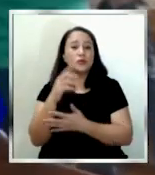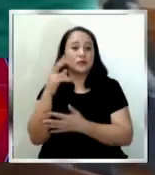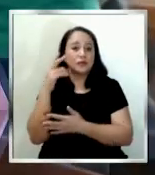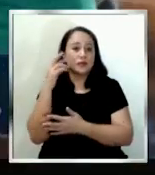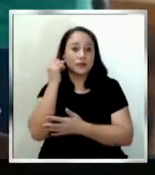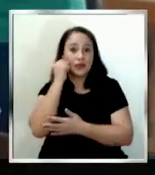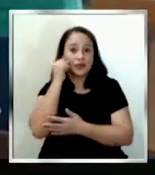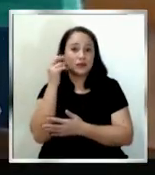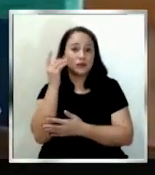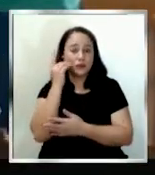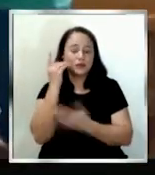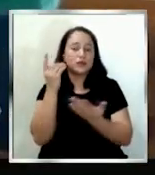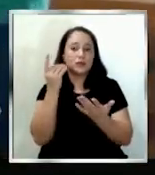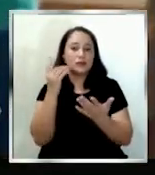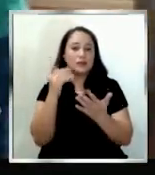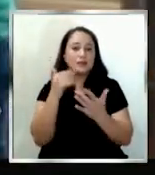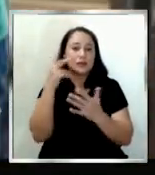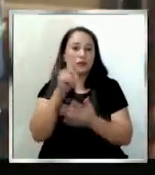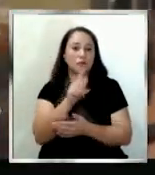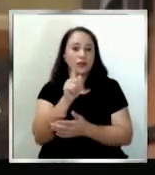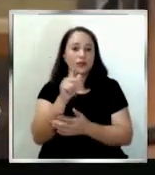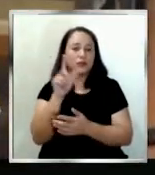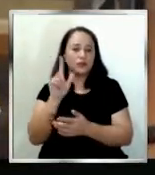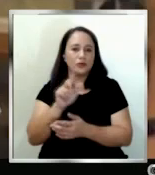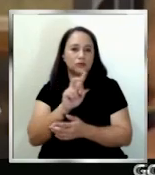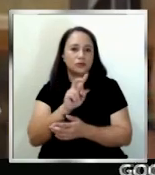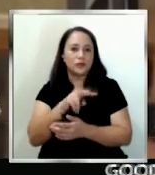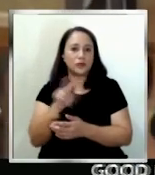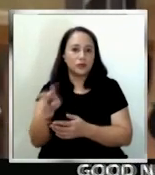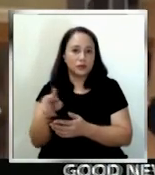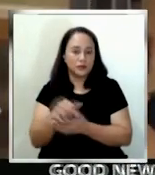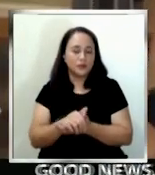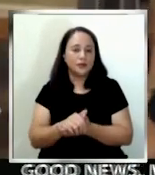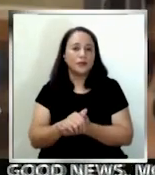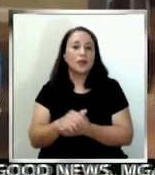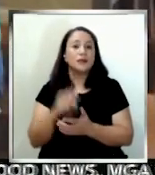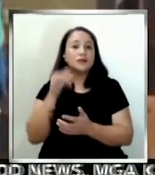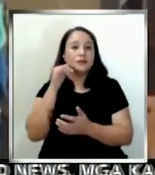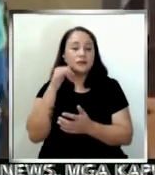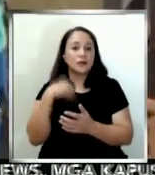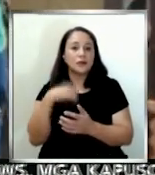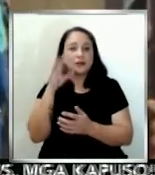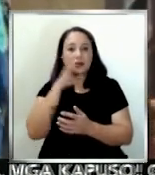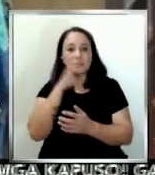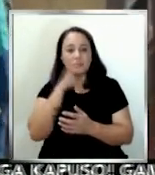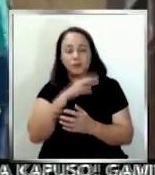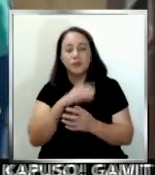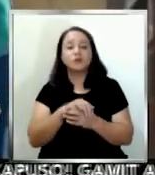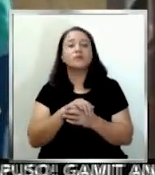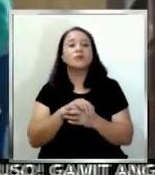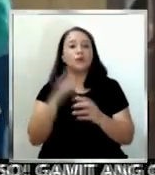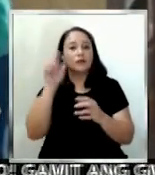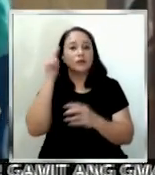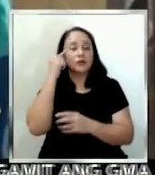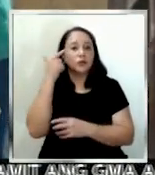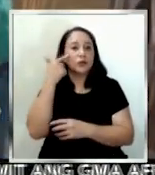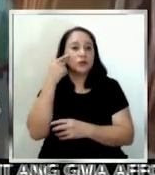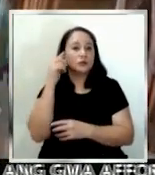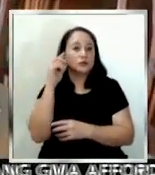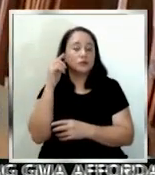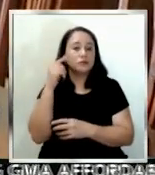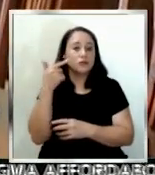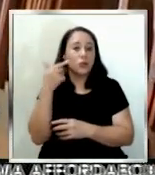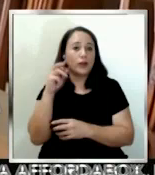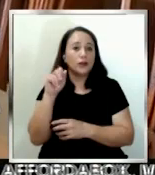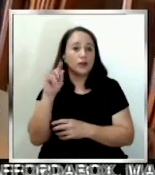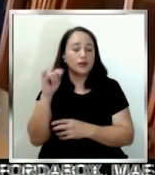presidential daughter habang nasa Cebu Provincial Capital para sa courtesy call kay Cebu Governor Gwen Garcia kahapon. Nang tanungin kung ano ang kanilang